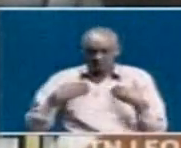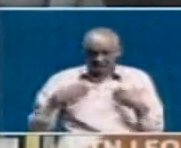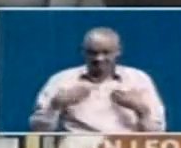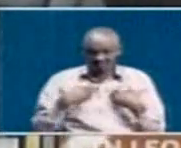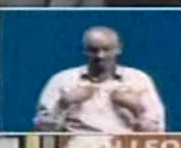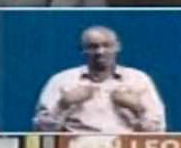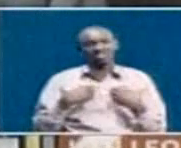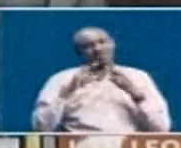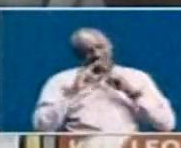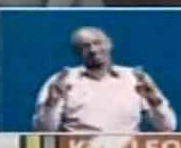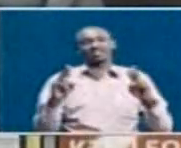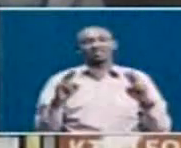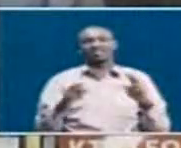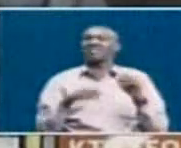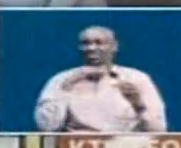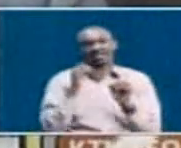wangependa kuona maafa zaidi.